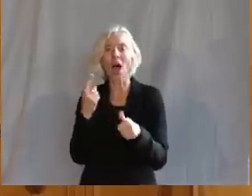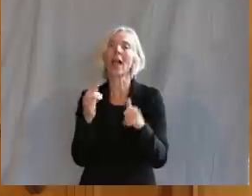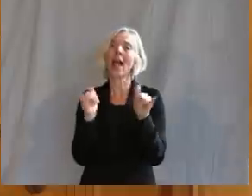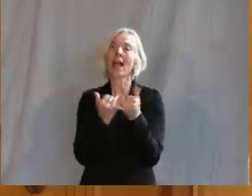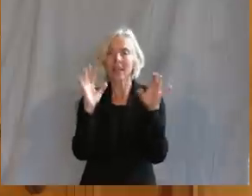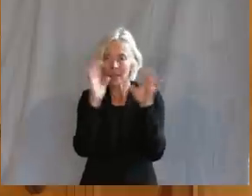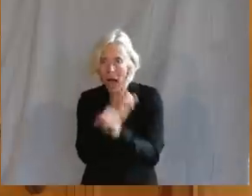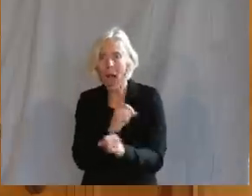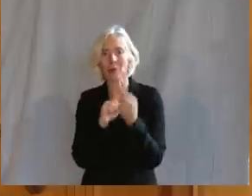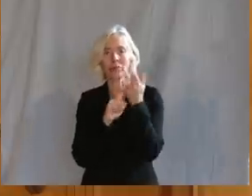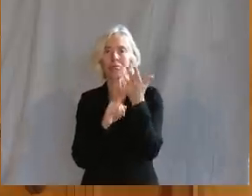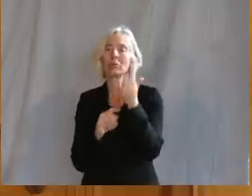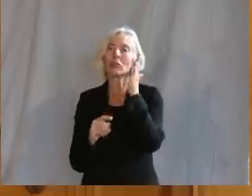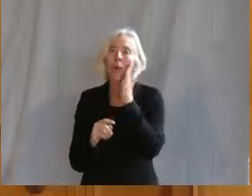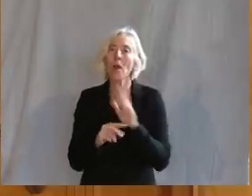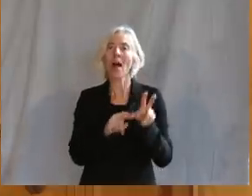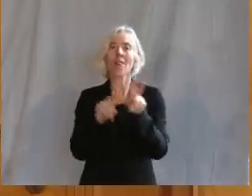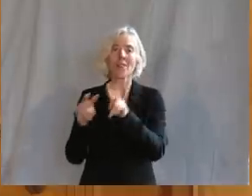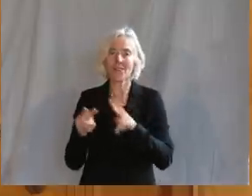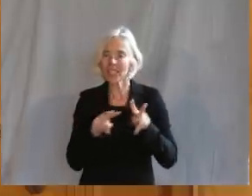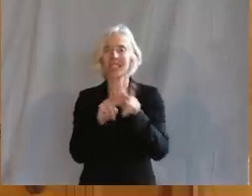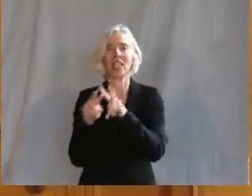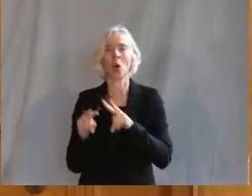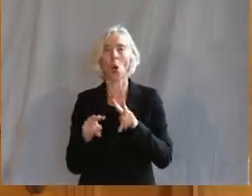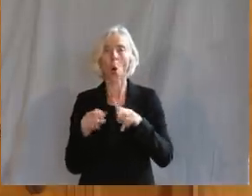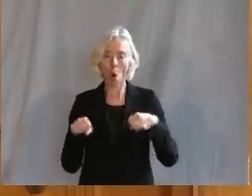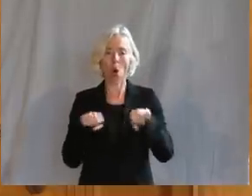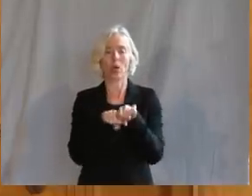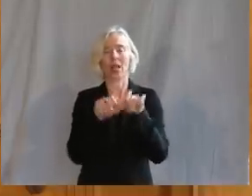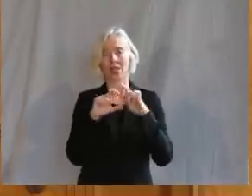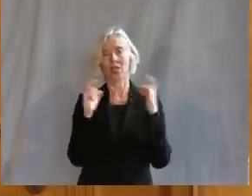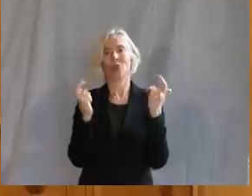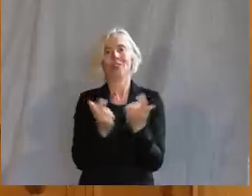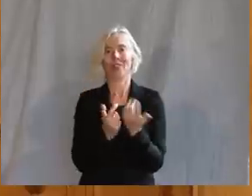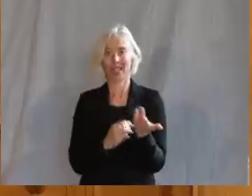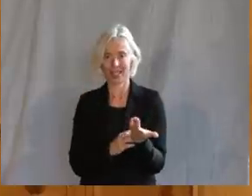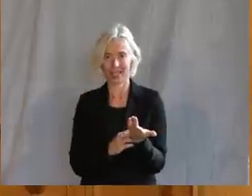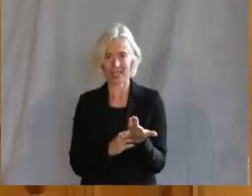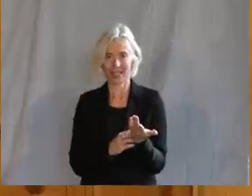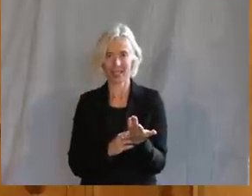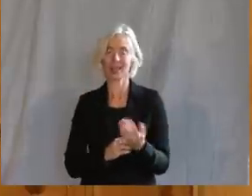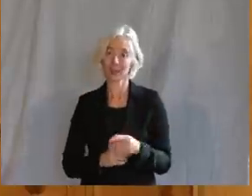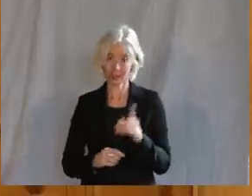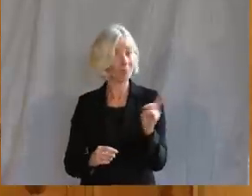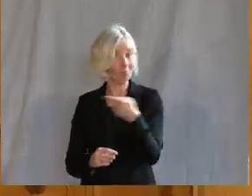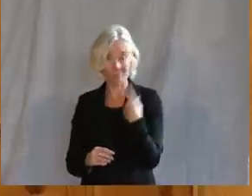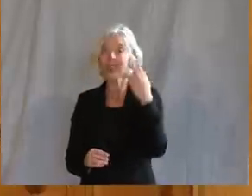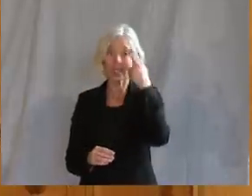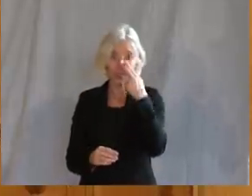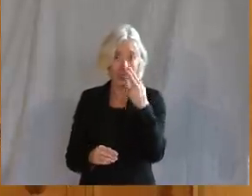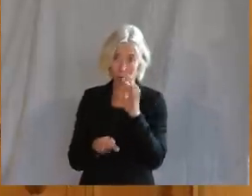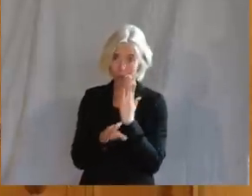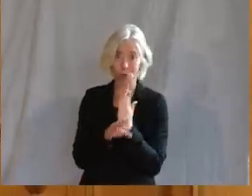Sie Videokonferenzen, das schützt alle. Sie sehen, die Schulfamilien und Kita-Familien haben in den